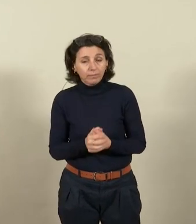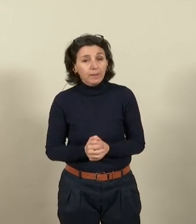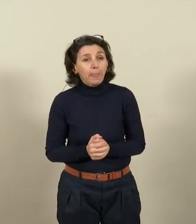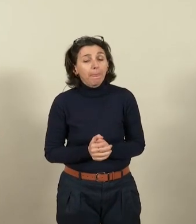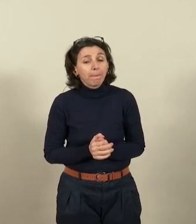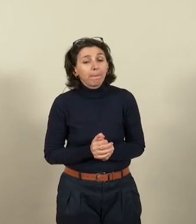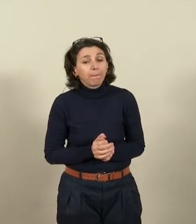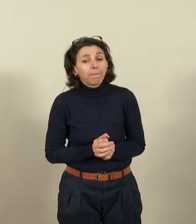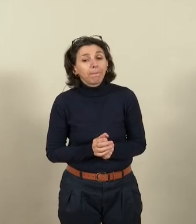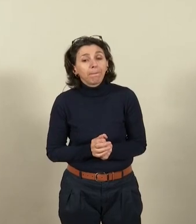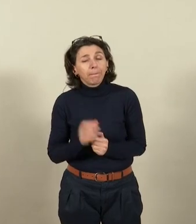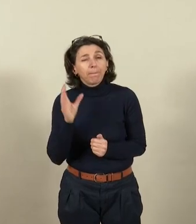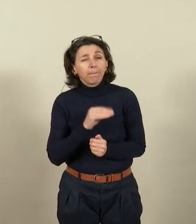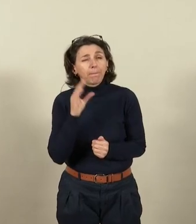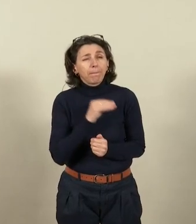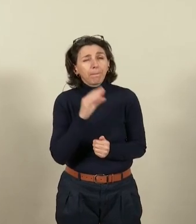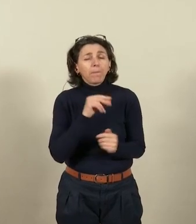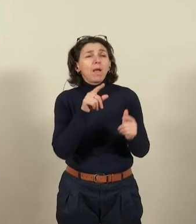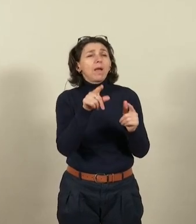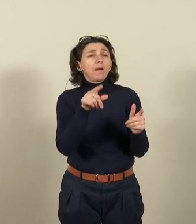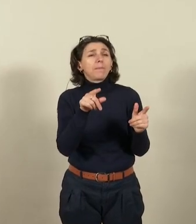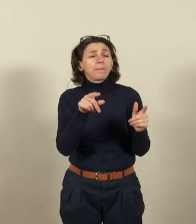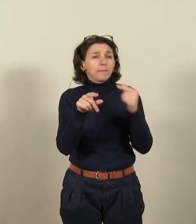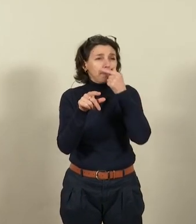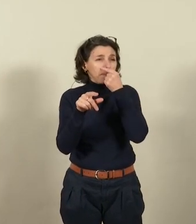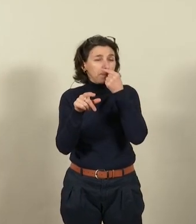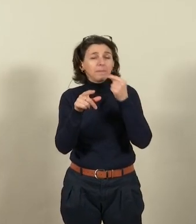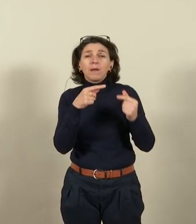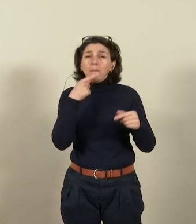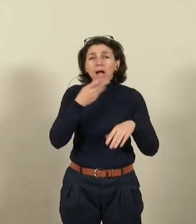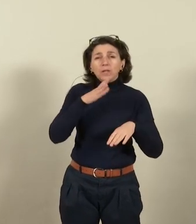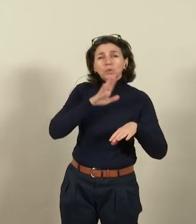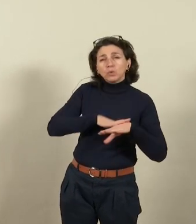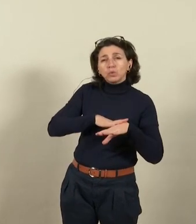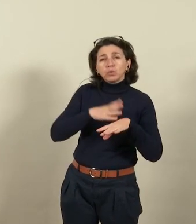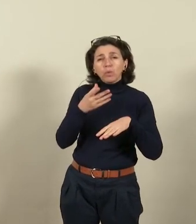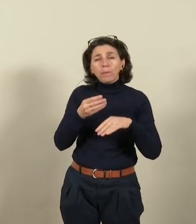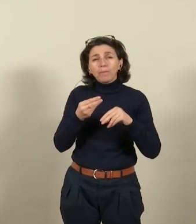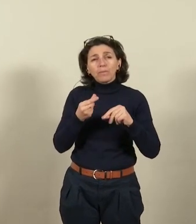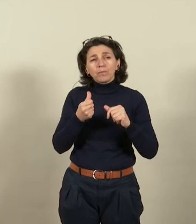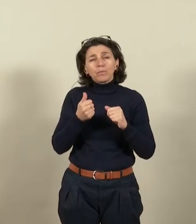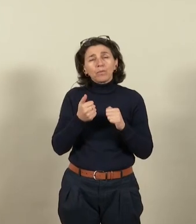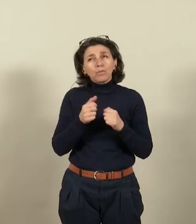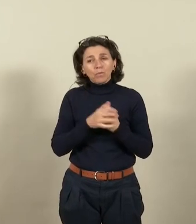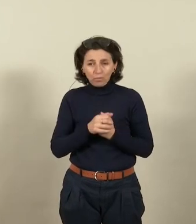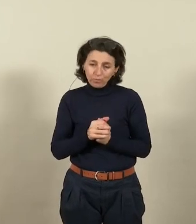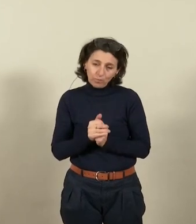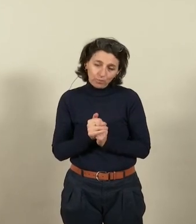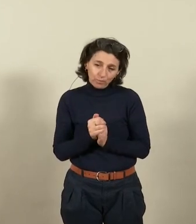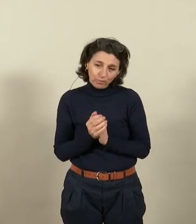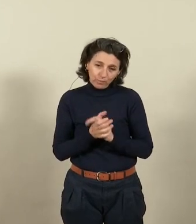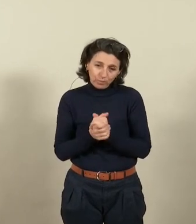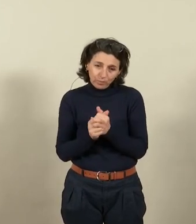euhass bousou l'évoquer l'accompagnement au au club